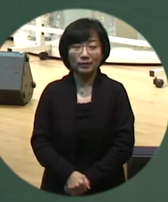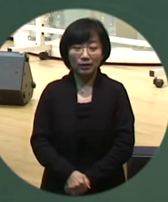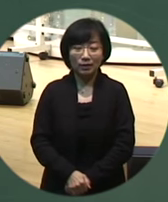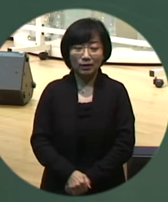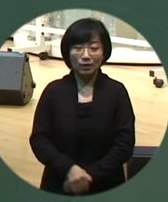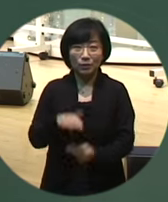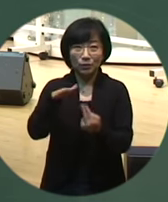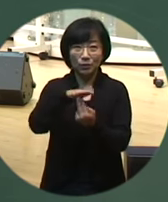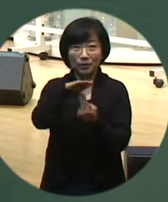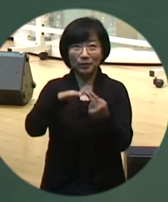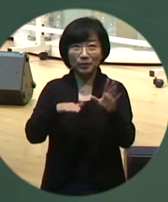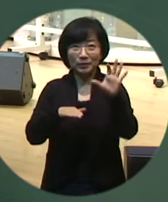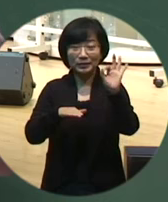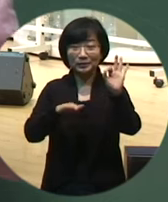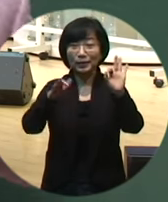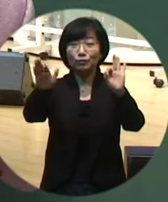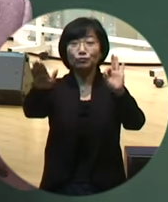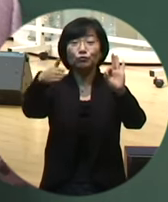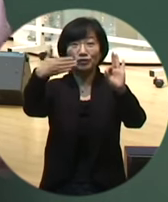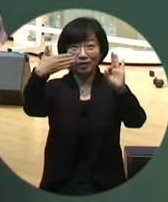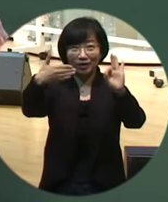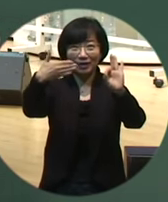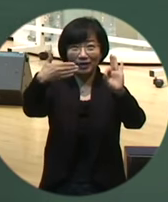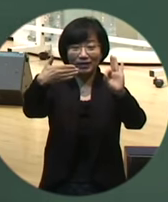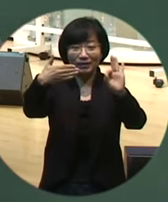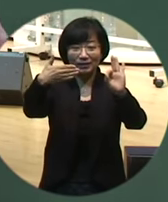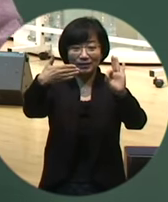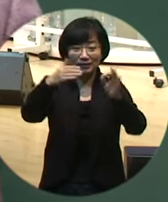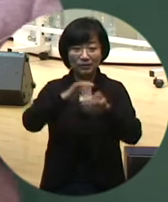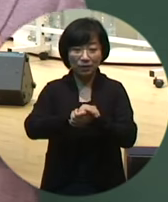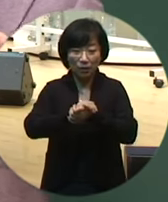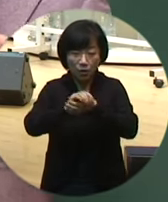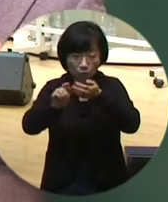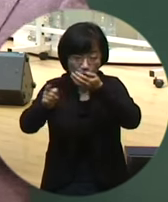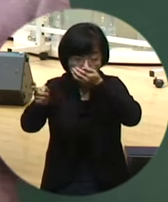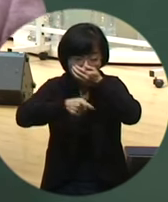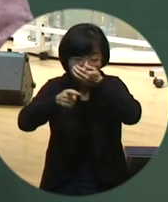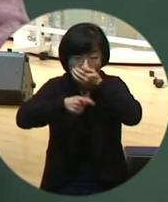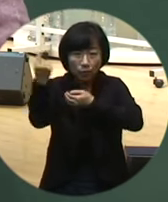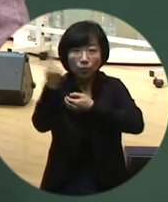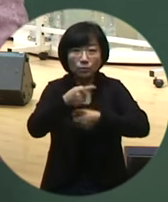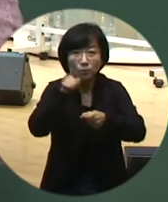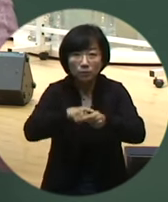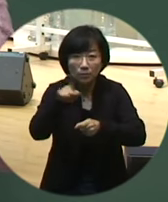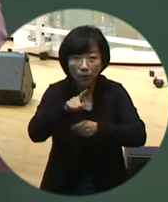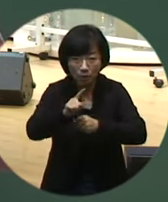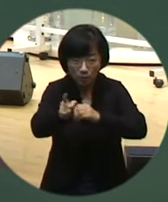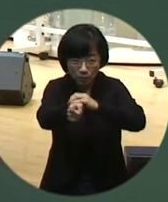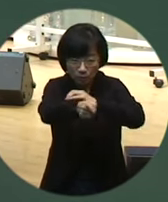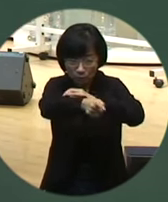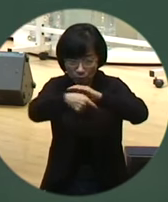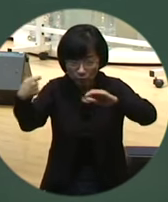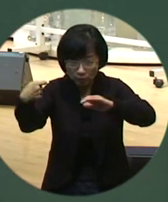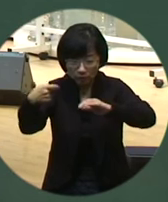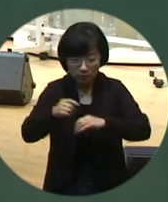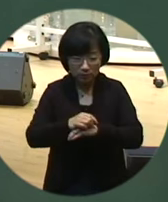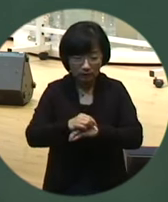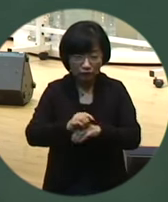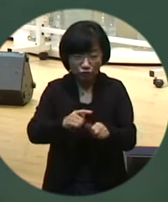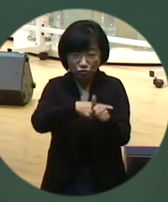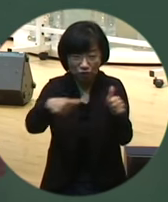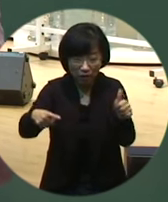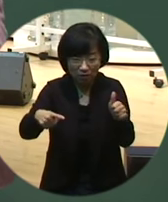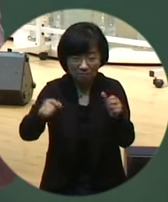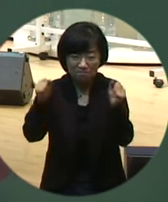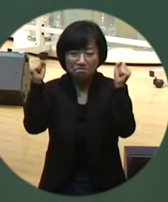요한복음 10장 9절에요. In John 10:9. 도적이 오는 것은 도적질하고 죽이고 멸망시키는 것뿐이요. It says that